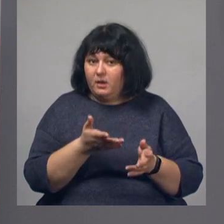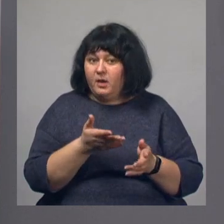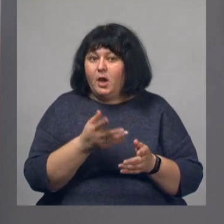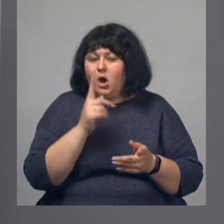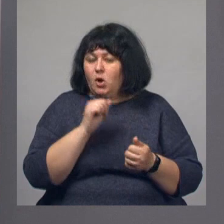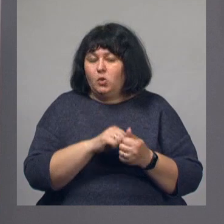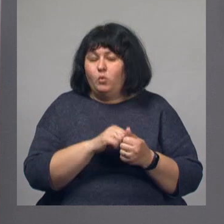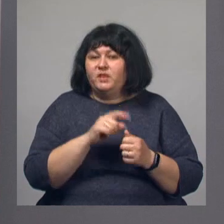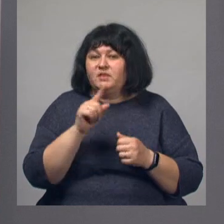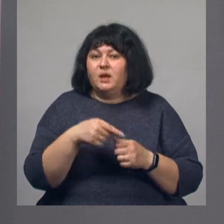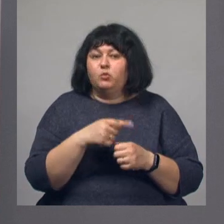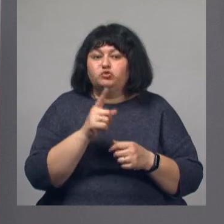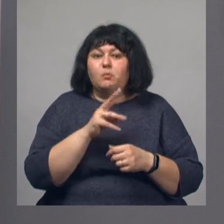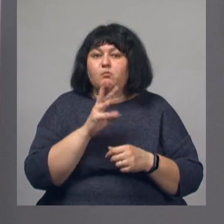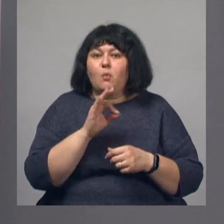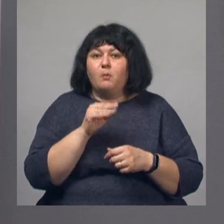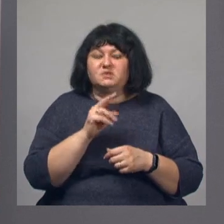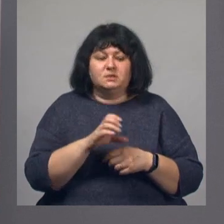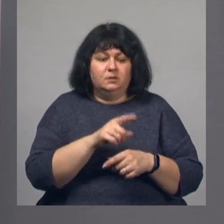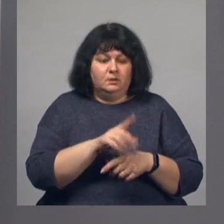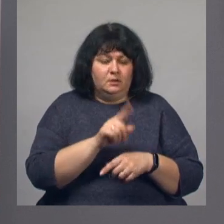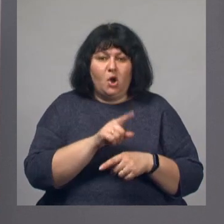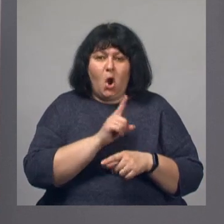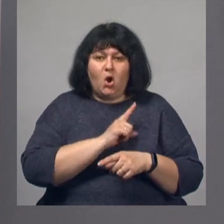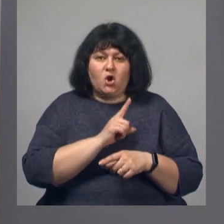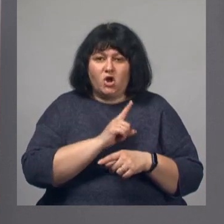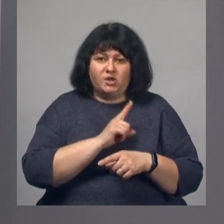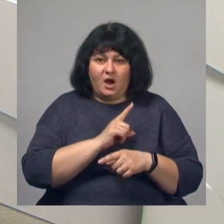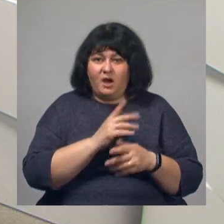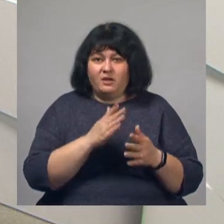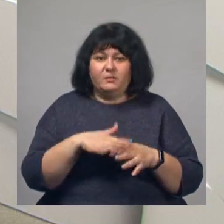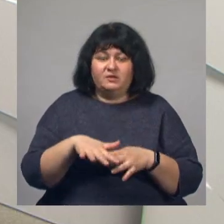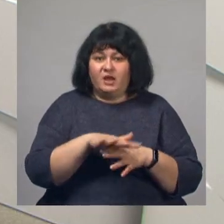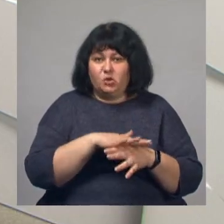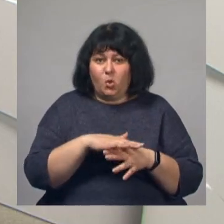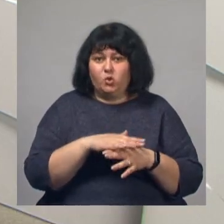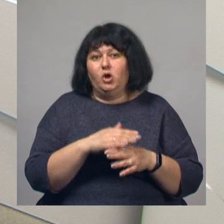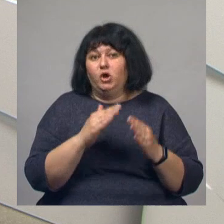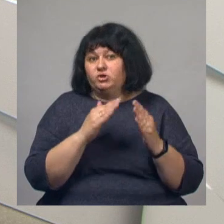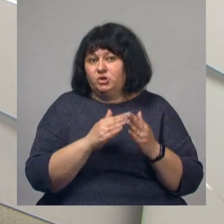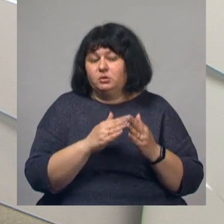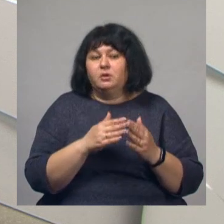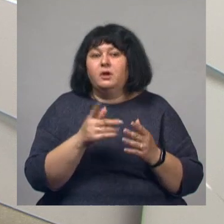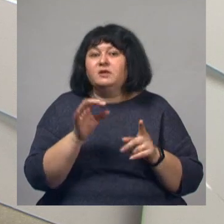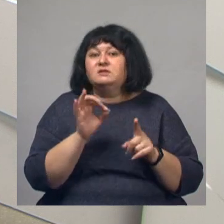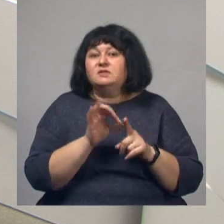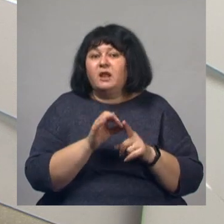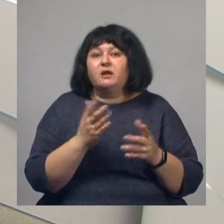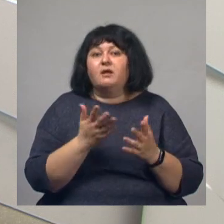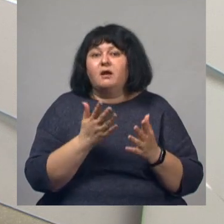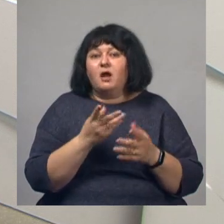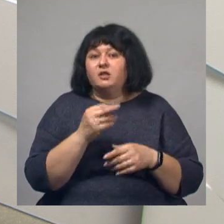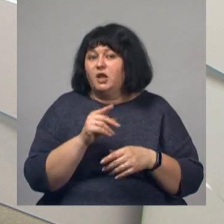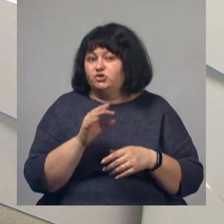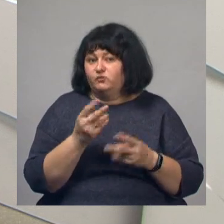глупо требовать от мопса, чтобы он охранял территорию, жилище и так далее. То есть нужно определиться с целью, для чего люди заводят собаку.